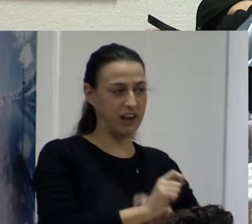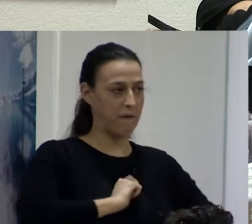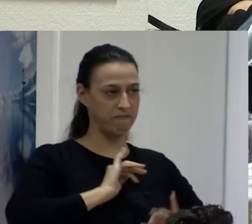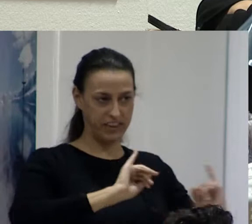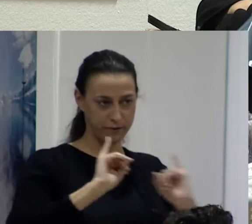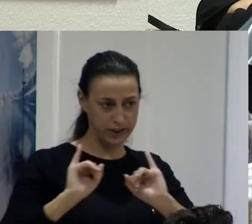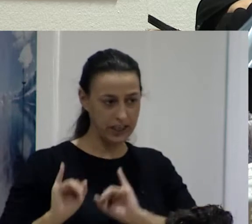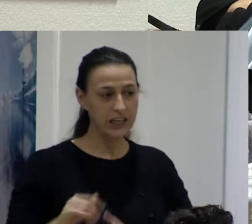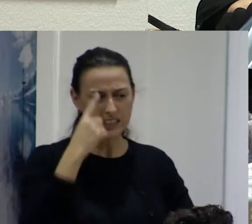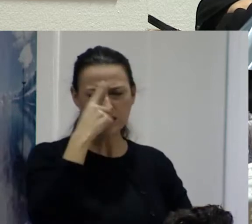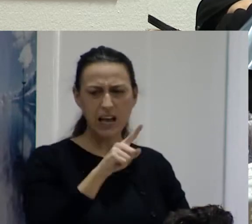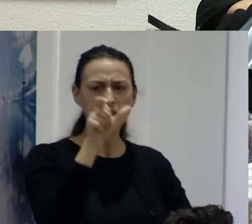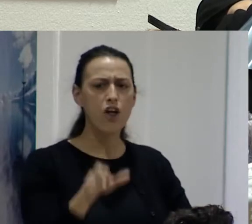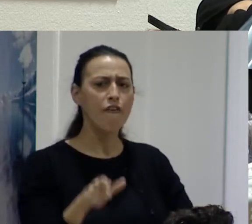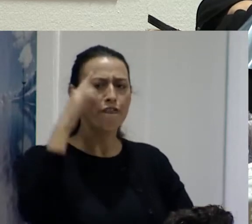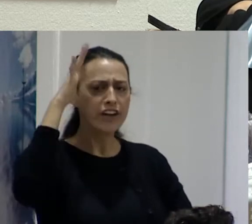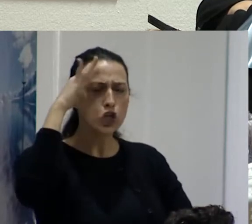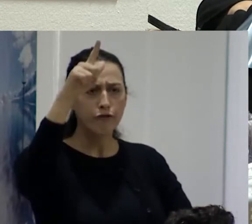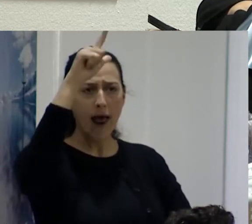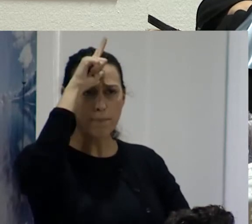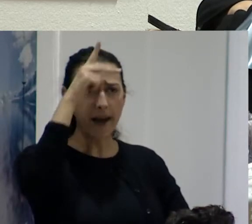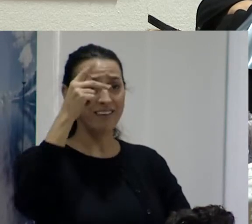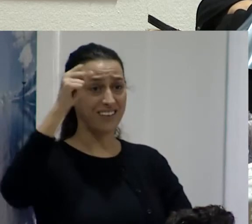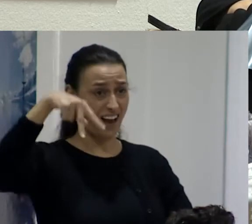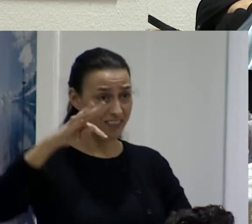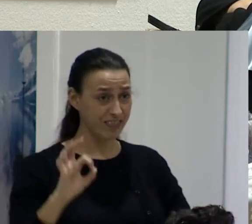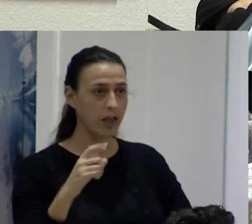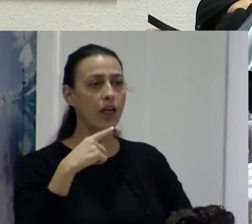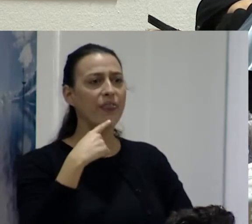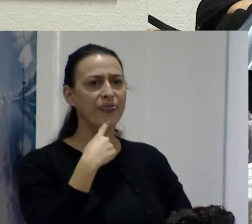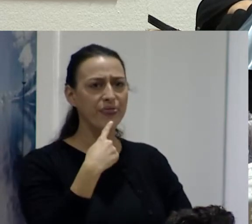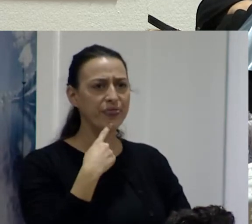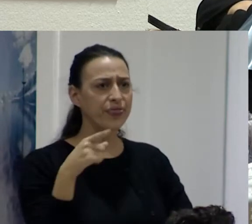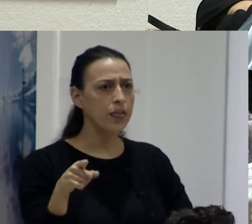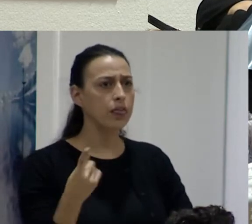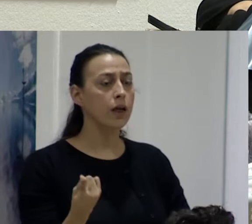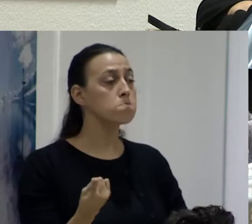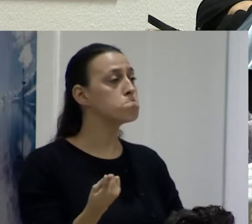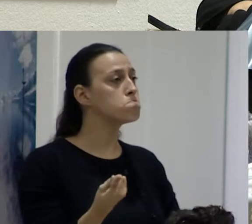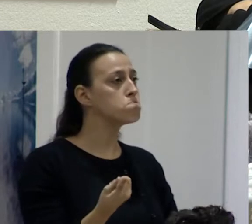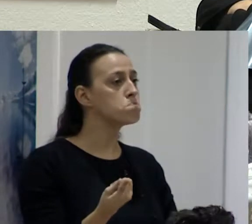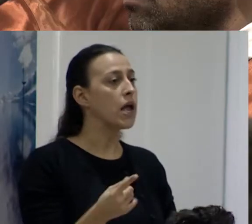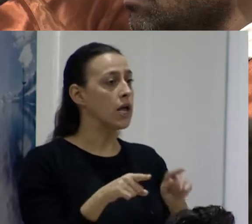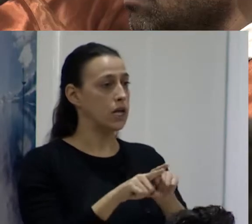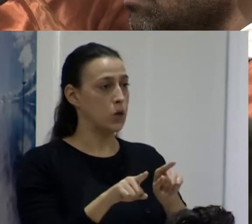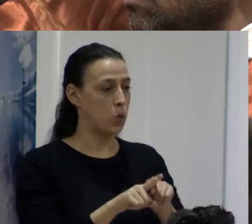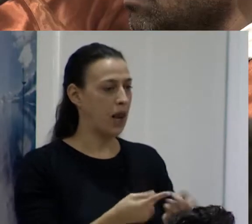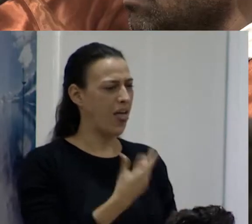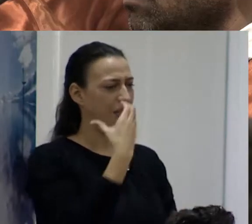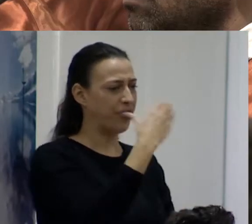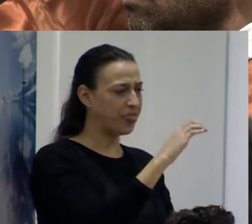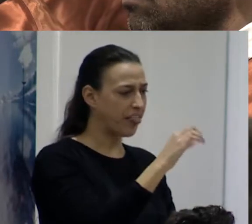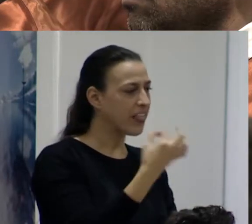Kant qui va dir que la ciència troba el que està, però l'artista fa el que no està.